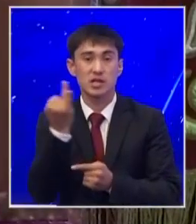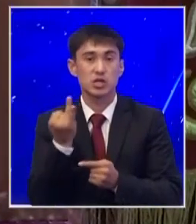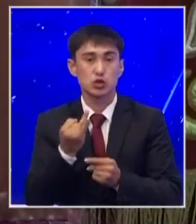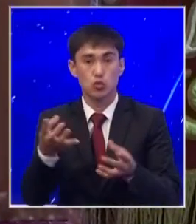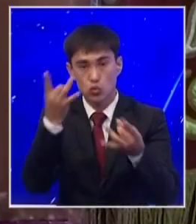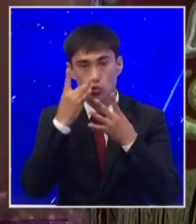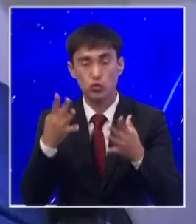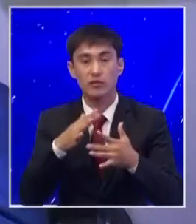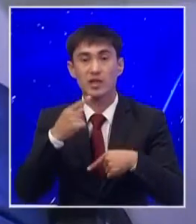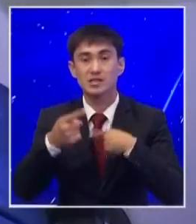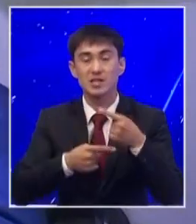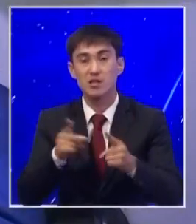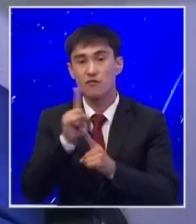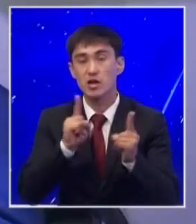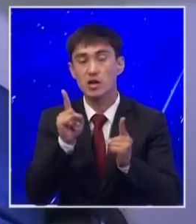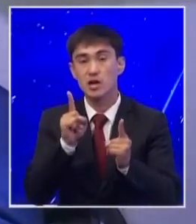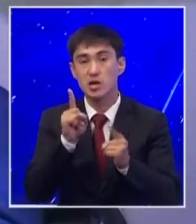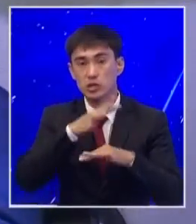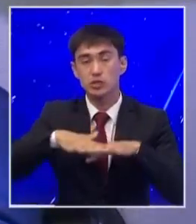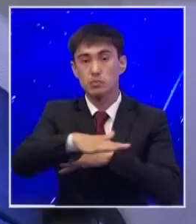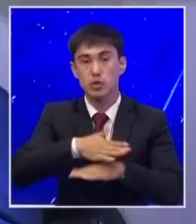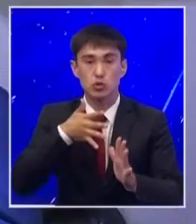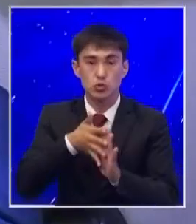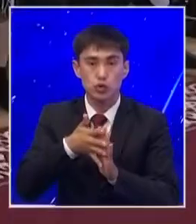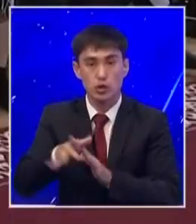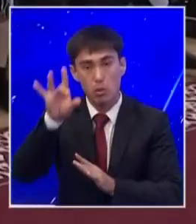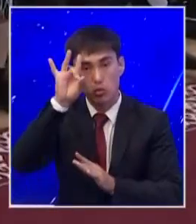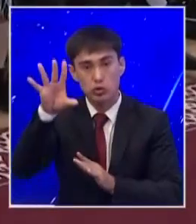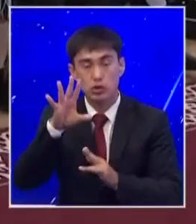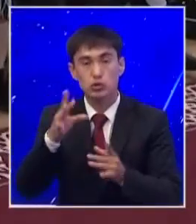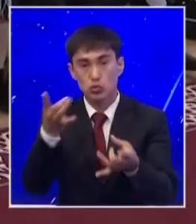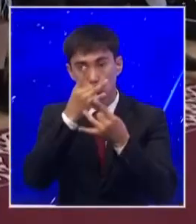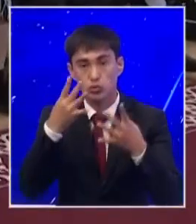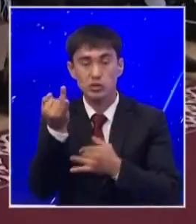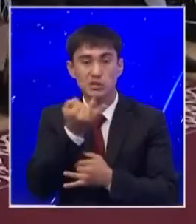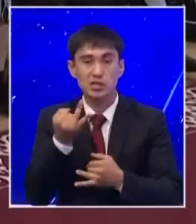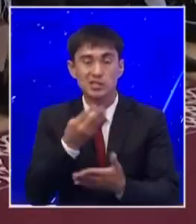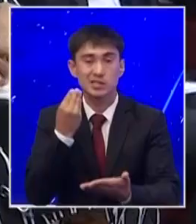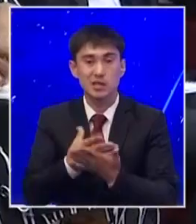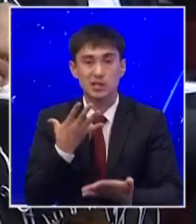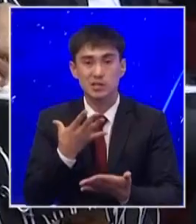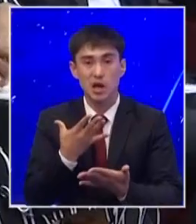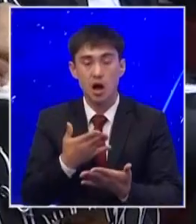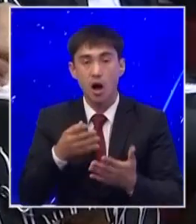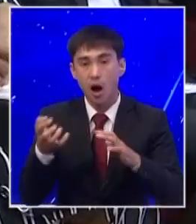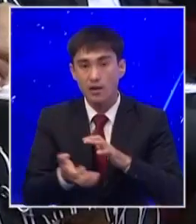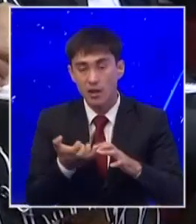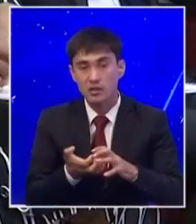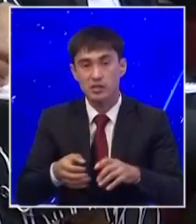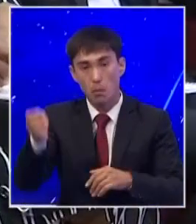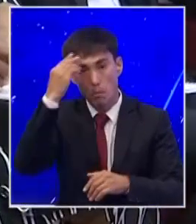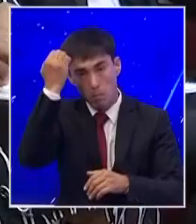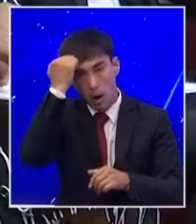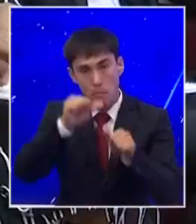исторического культурного наследия Великой Степи, изучении и популяризации культурно-исторических ценностей, археологических